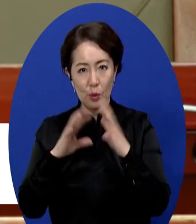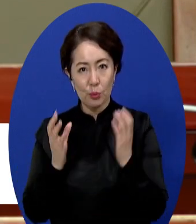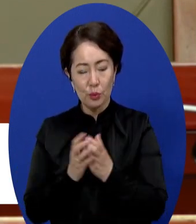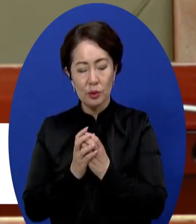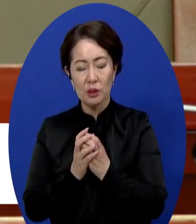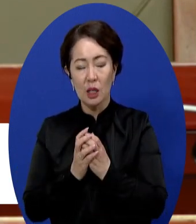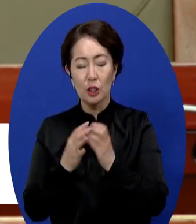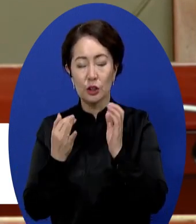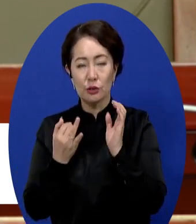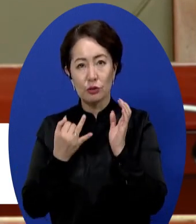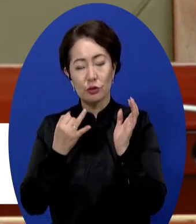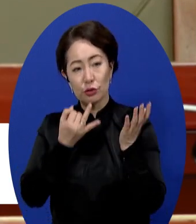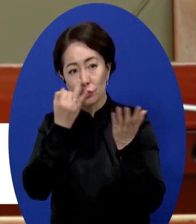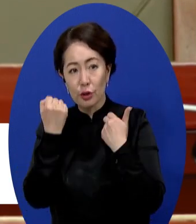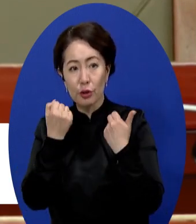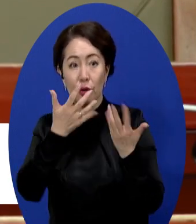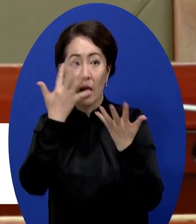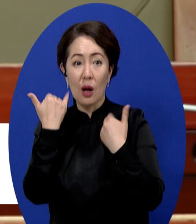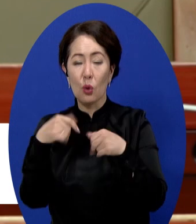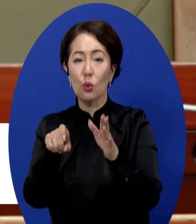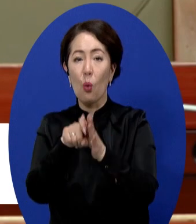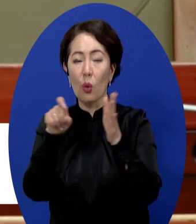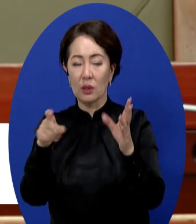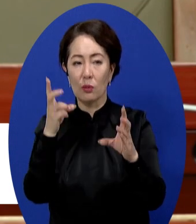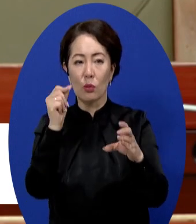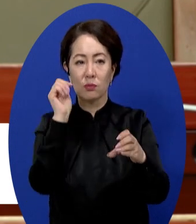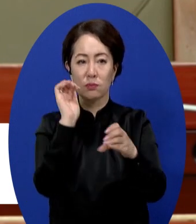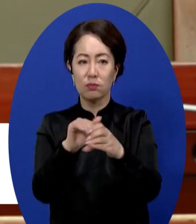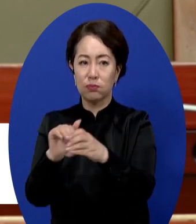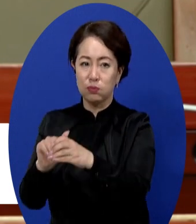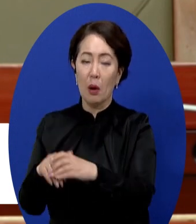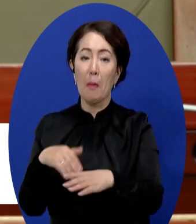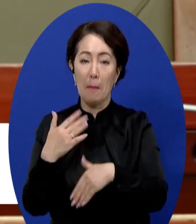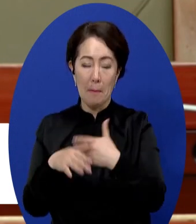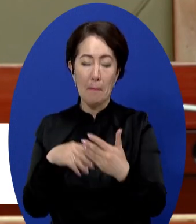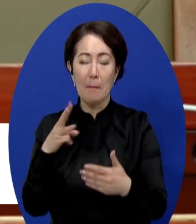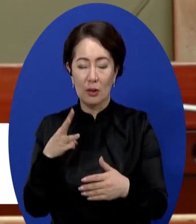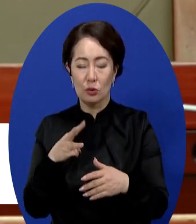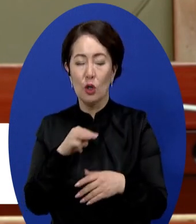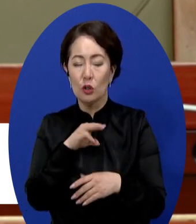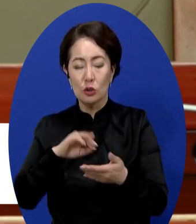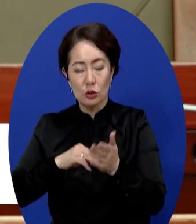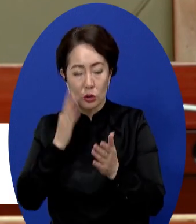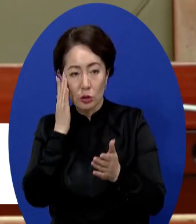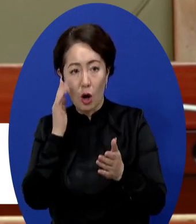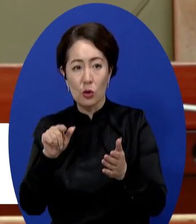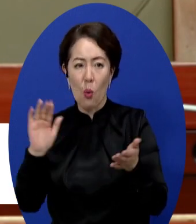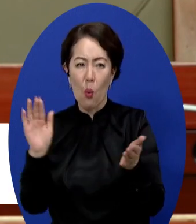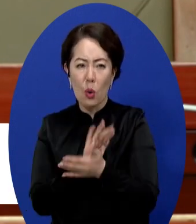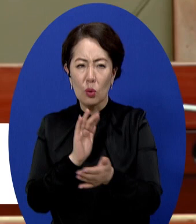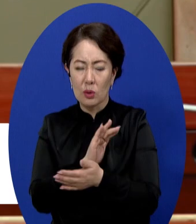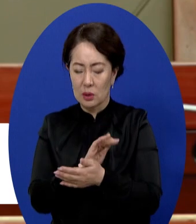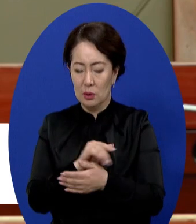7-10 хоног энэ процесс явах болов уу гэж ингэж тооцоолж байна. Гэхдээ энийг аль болох хурдан хугацаанд нийт